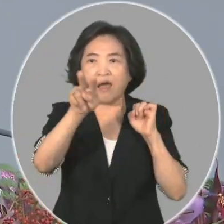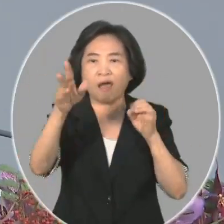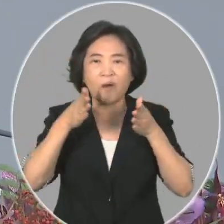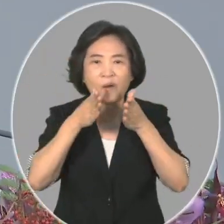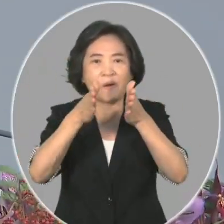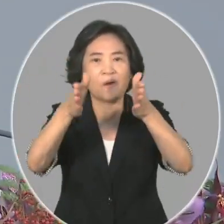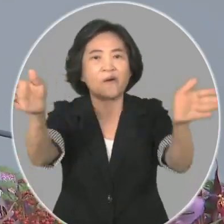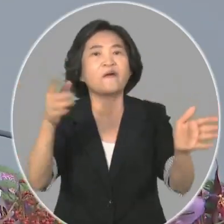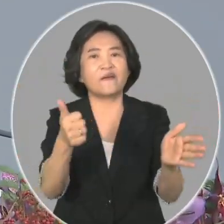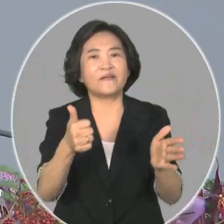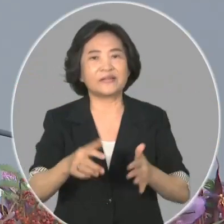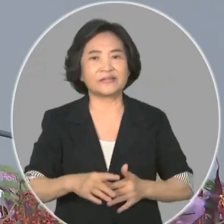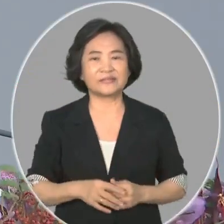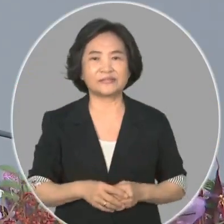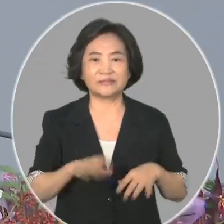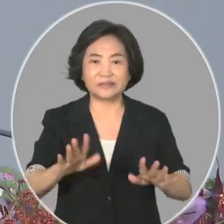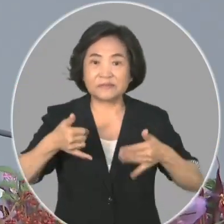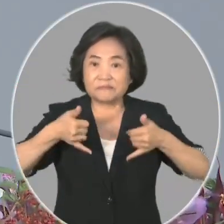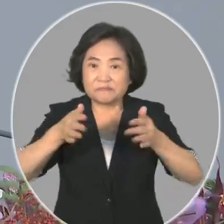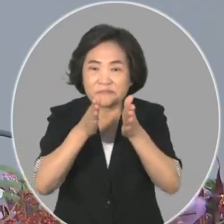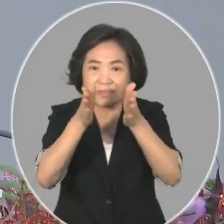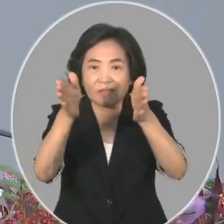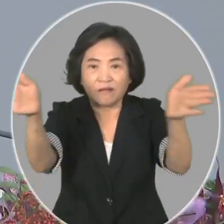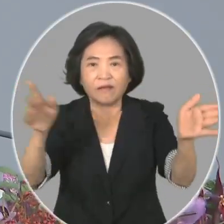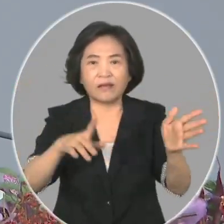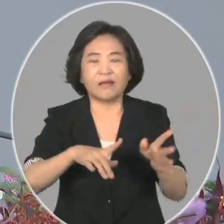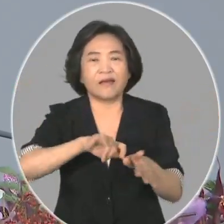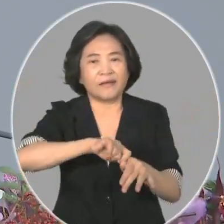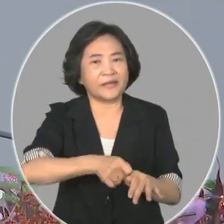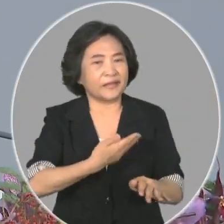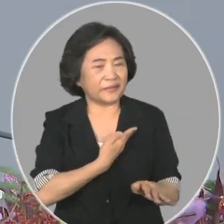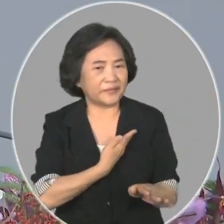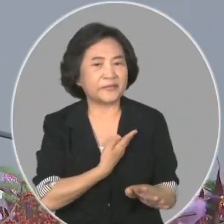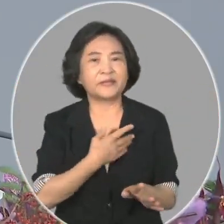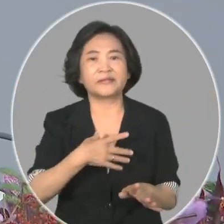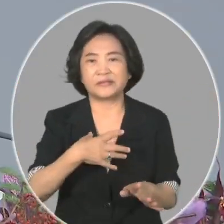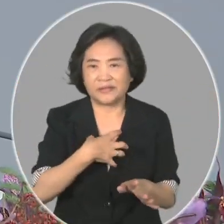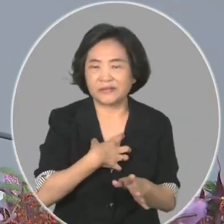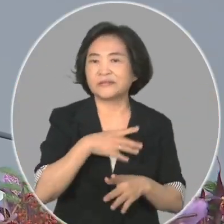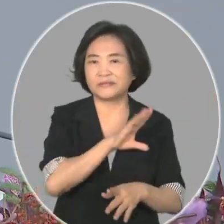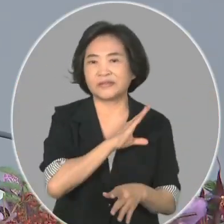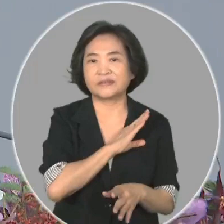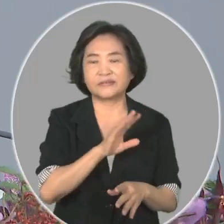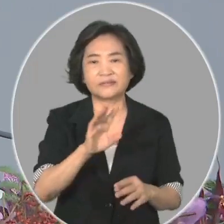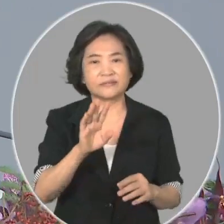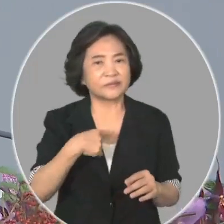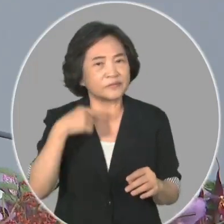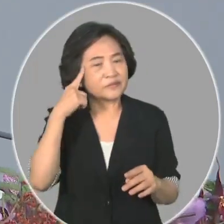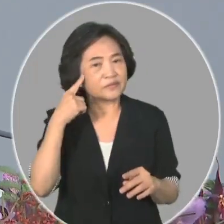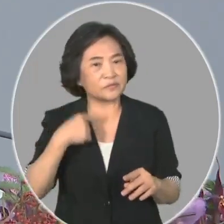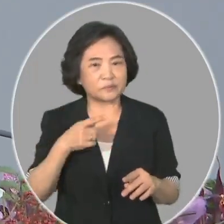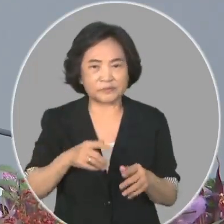路。这条路也许辛苦，但是我们因此找